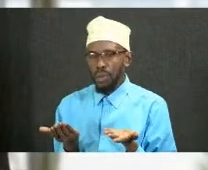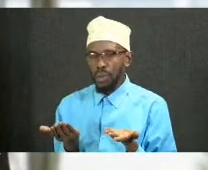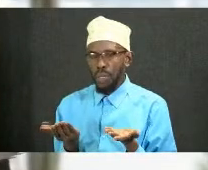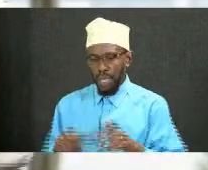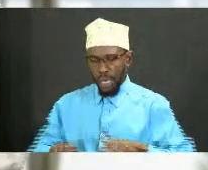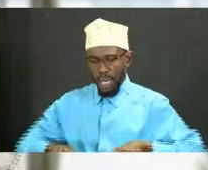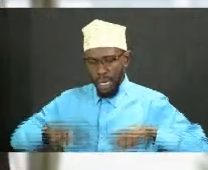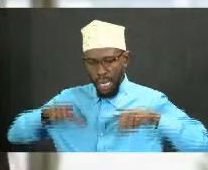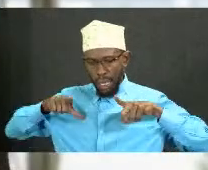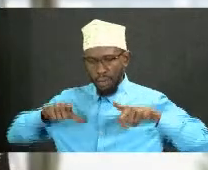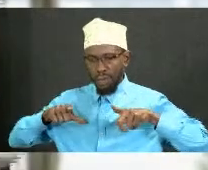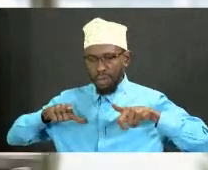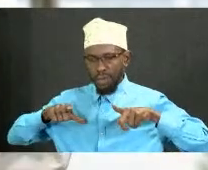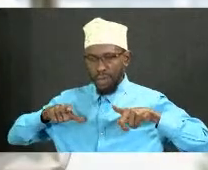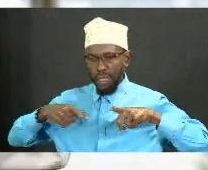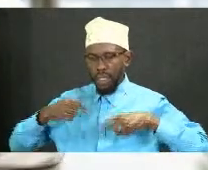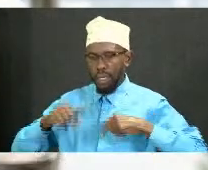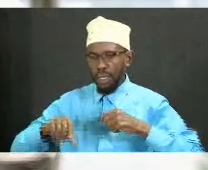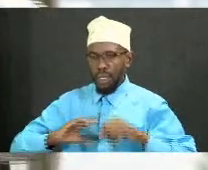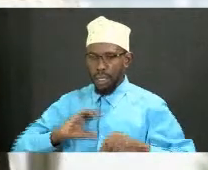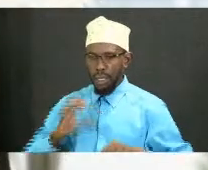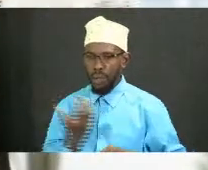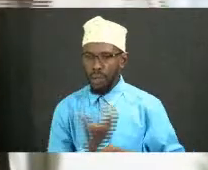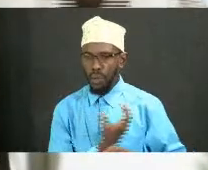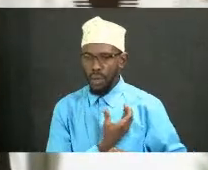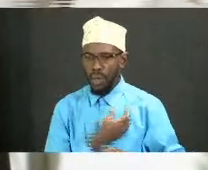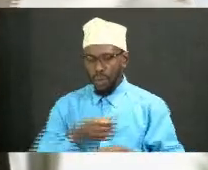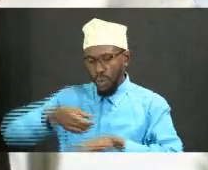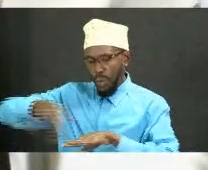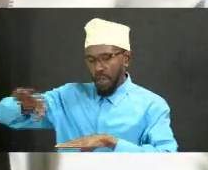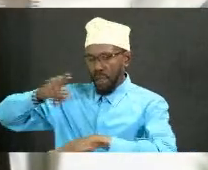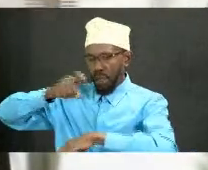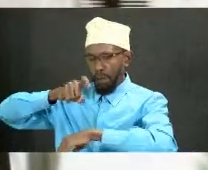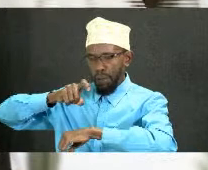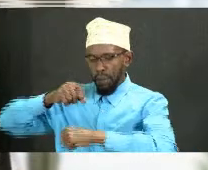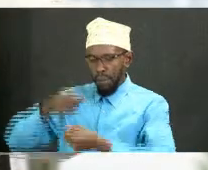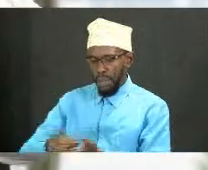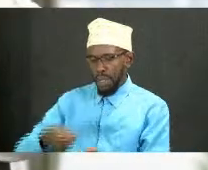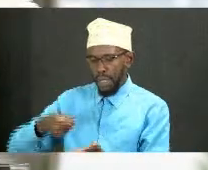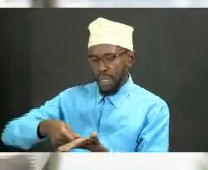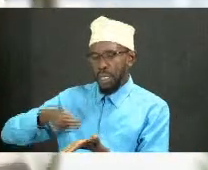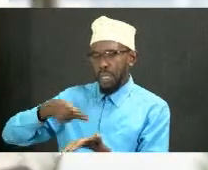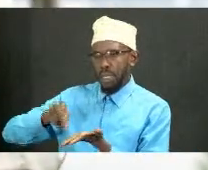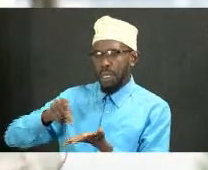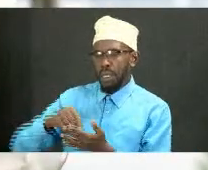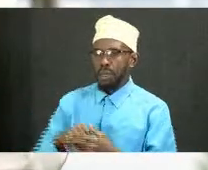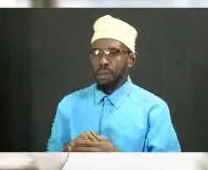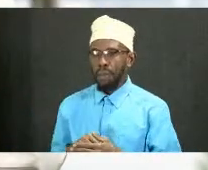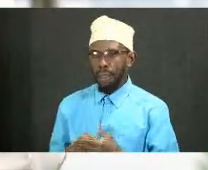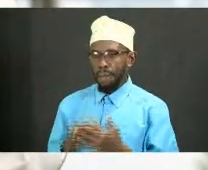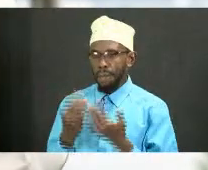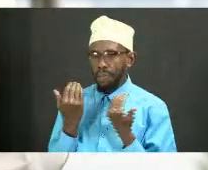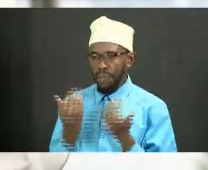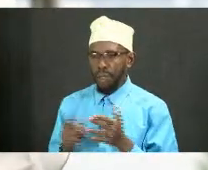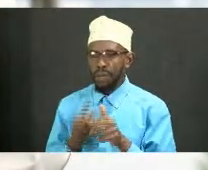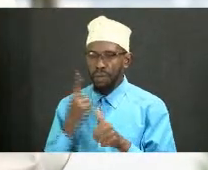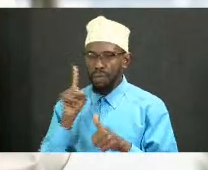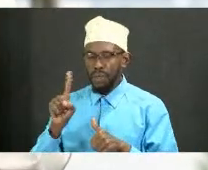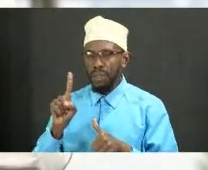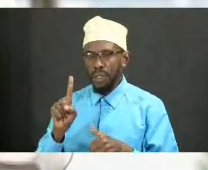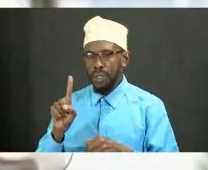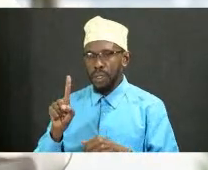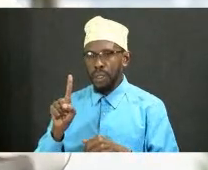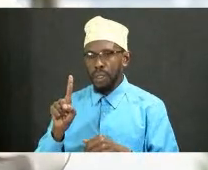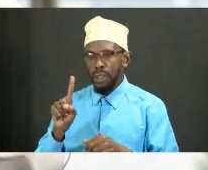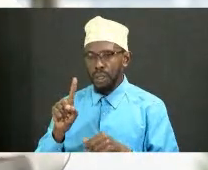au lifestyle yetu, mfumo wa maisha yetu, tumekuwa ni wenye kufuja yani pesa zetu au mali yetu. Kwa hivyo jambo la kwanza ni